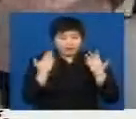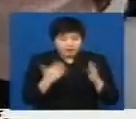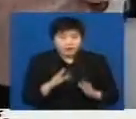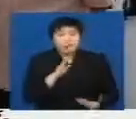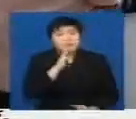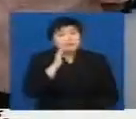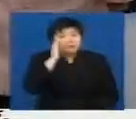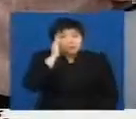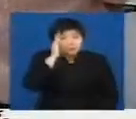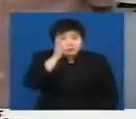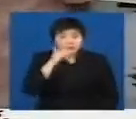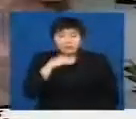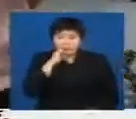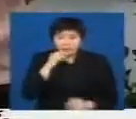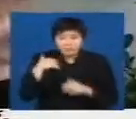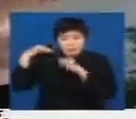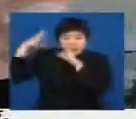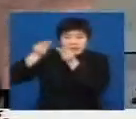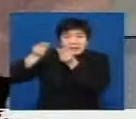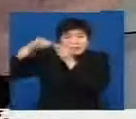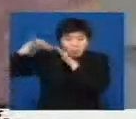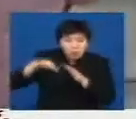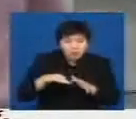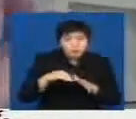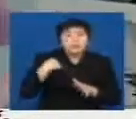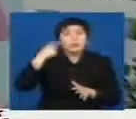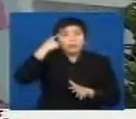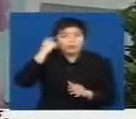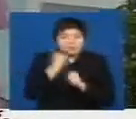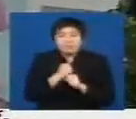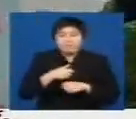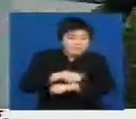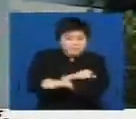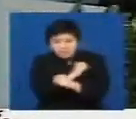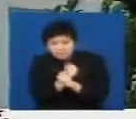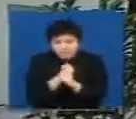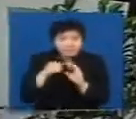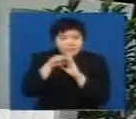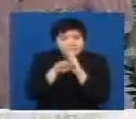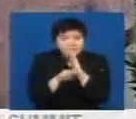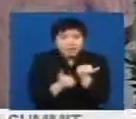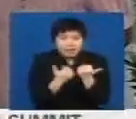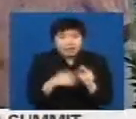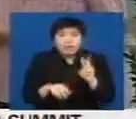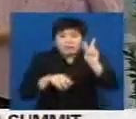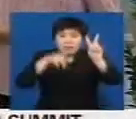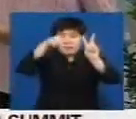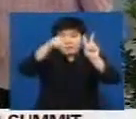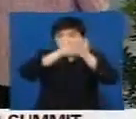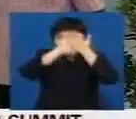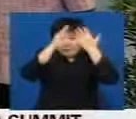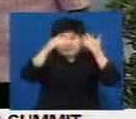ารถปฏิบัติการได้เลย นะฮะ ครับ แต่ว่าพอหลังจากนั้นมาแล้วก็คือเรื่องของอีก 2R คือรับมือแหละ